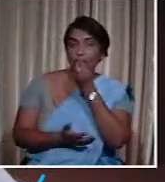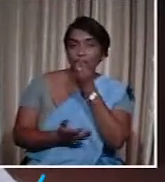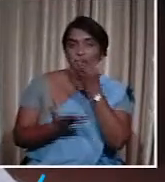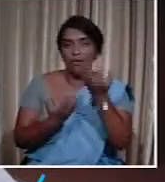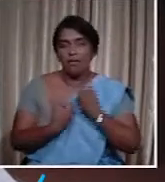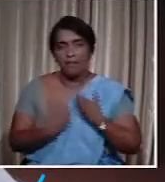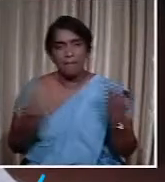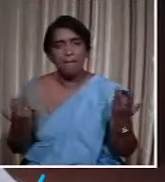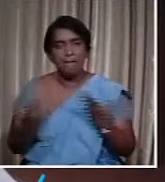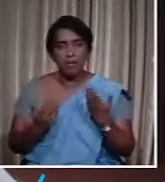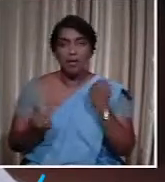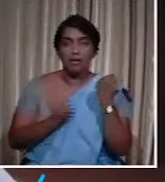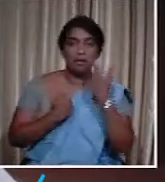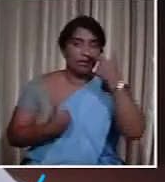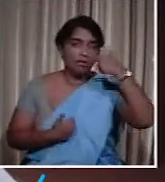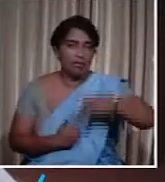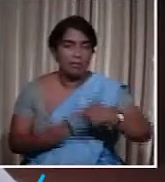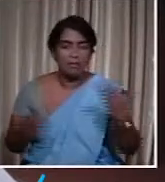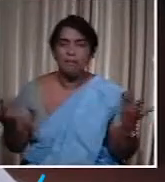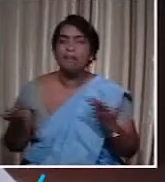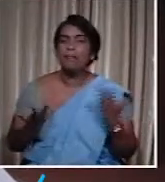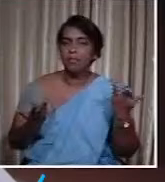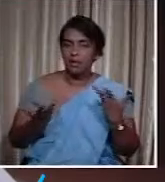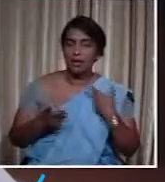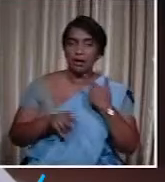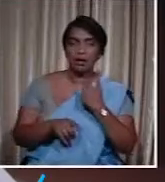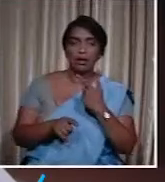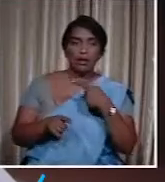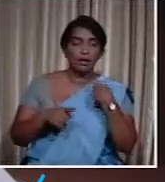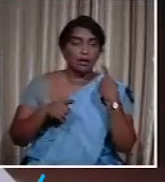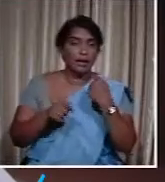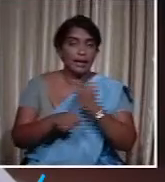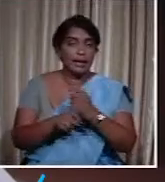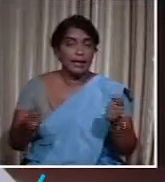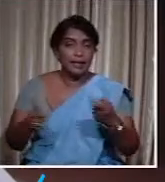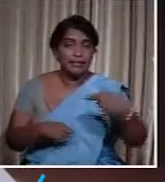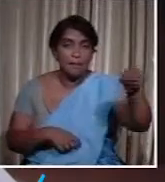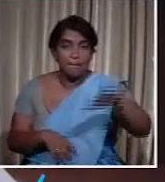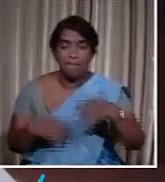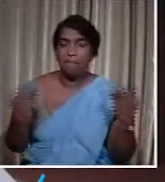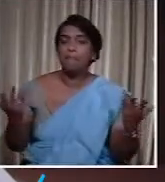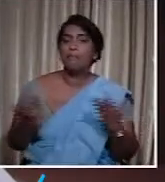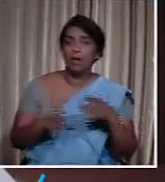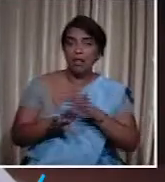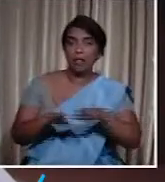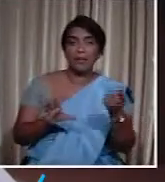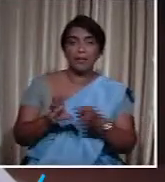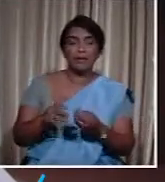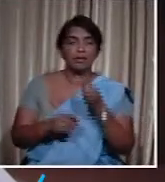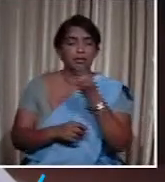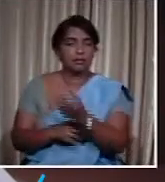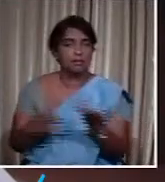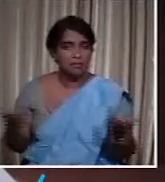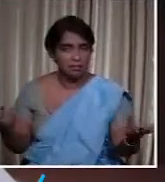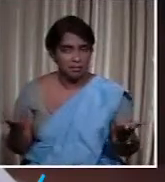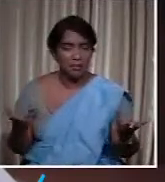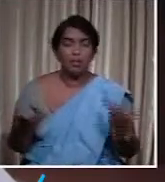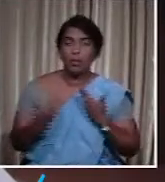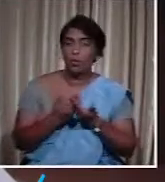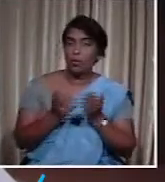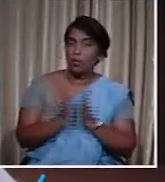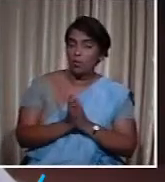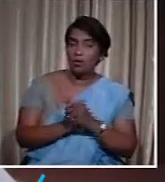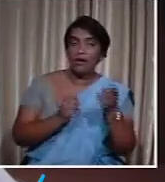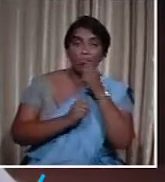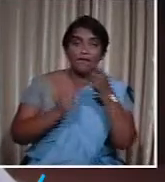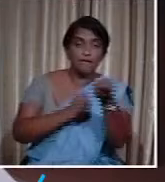බැරුව වාහනයට තෙල් ටිකක් ගහ ගන්න බැරුව ලිප ගෑස් සිලින්ඩරයක් මිලදී ගන්න බැරුව දරුවට කිරිපිටි ටිකක් මිලදී ගන්න බැරුව තමන්ගේ කුඹරට